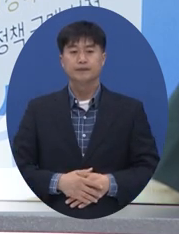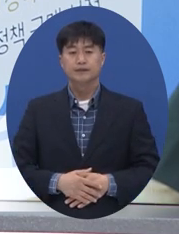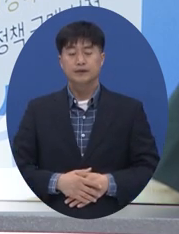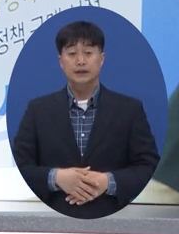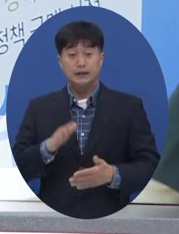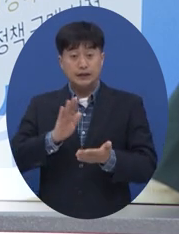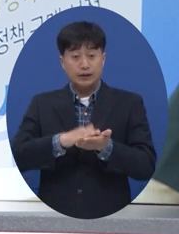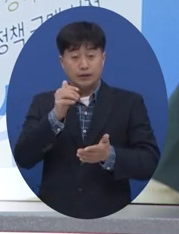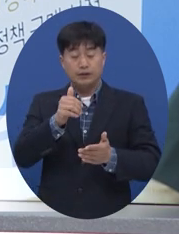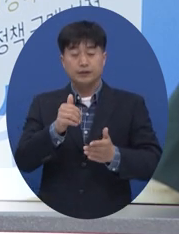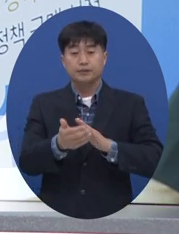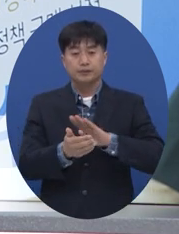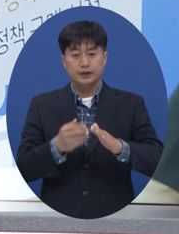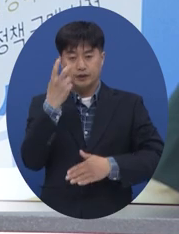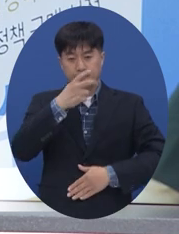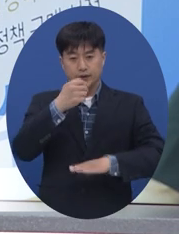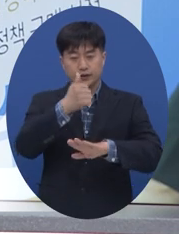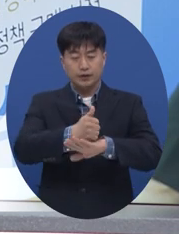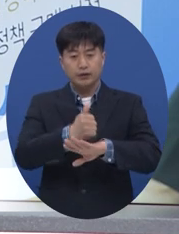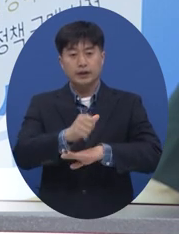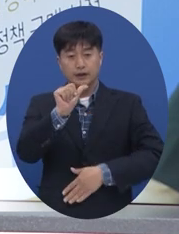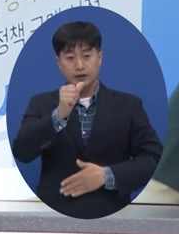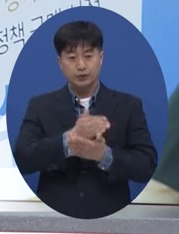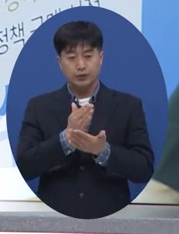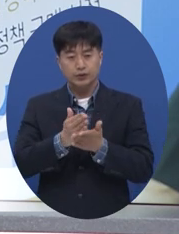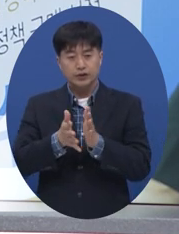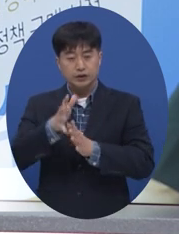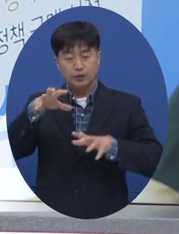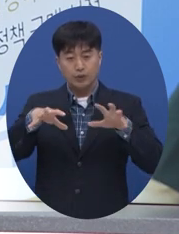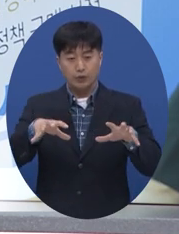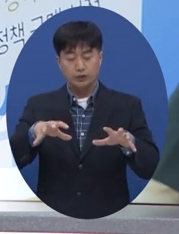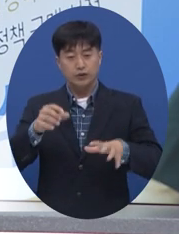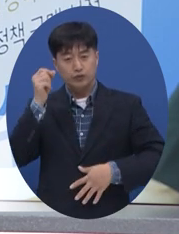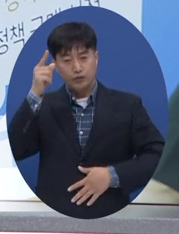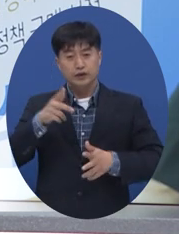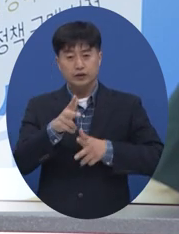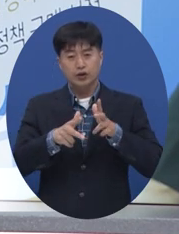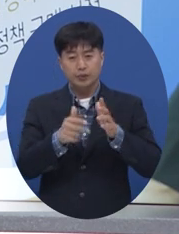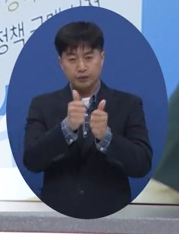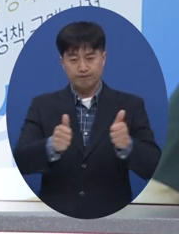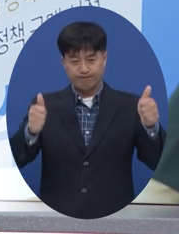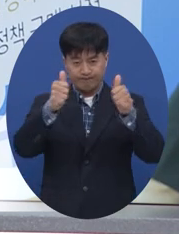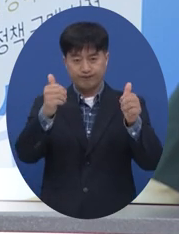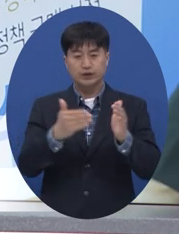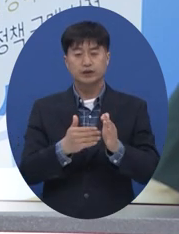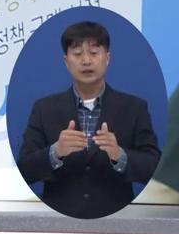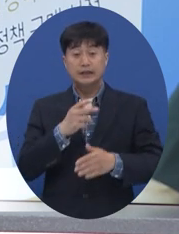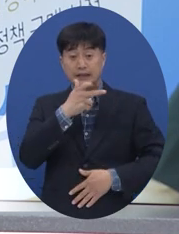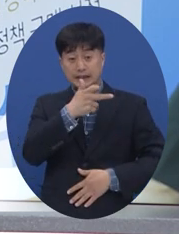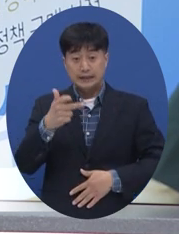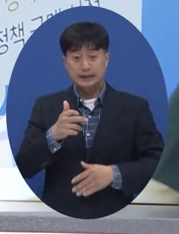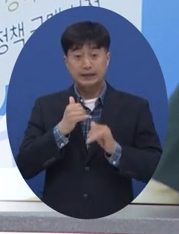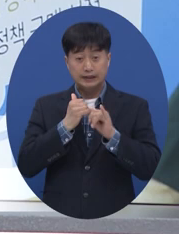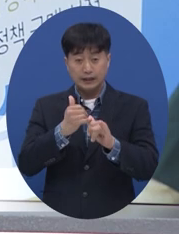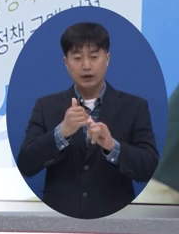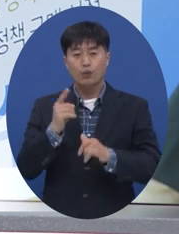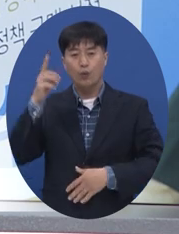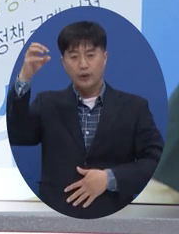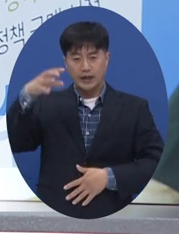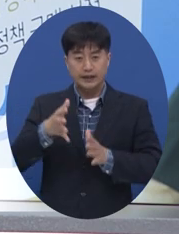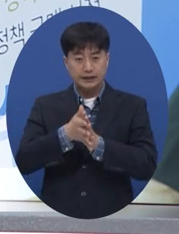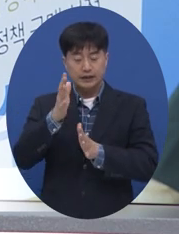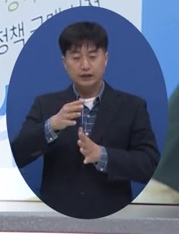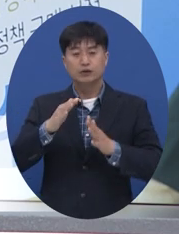치열한 예선을 뚫고 5권의 시군 우수 사업이 본선 무대에 올랐는데요 대상의 영예는 고 양식